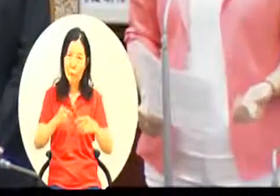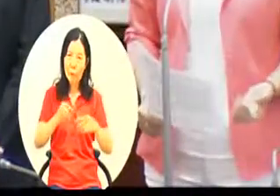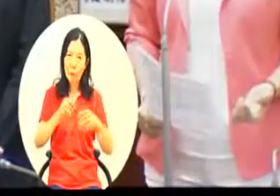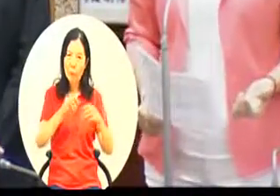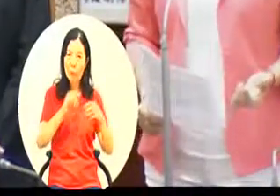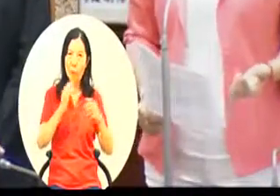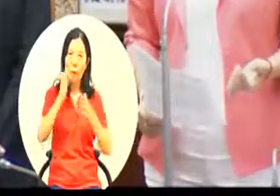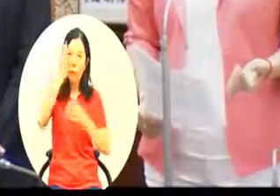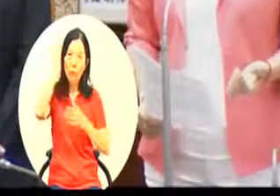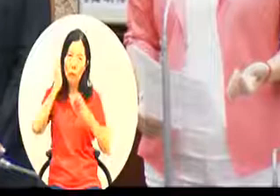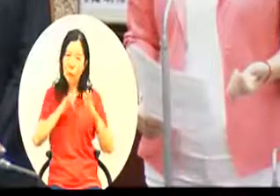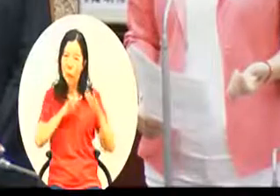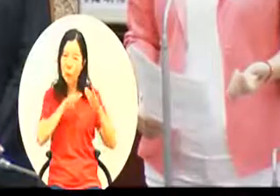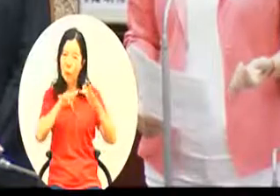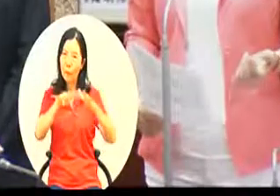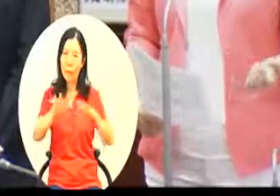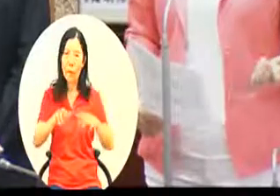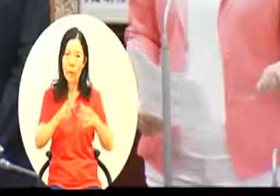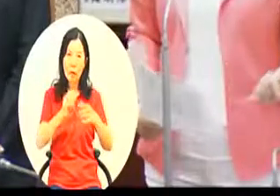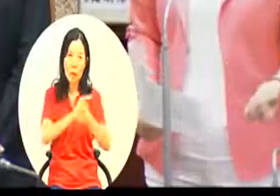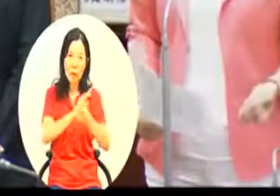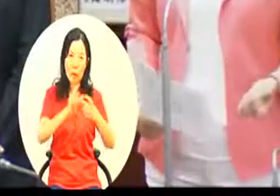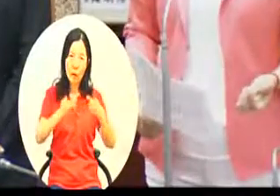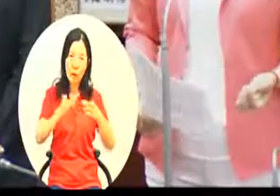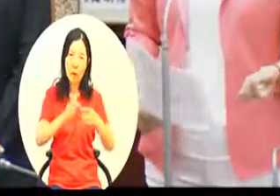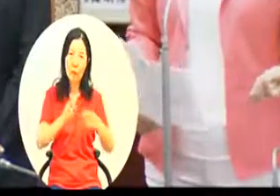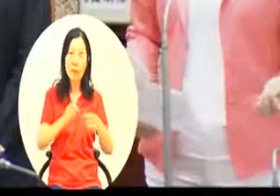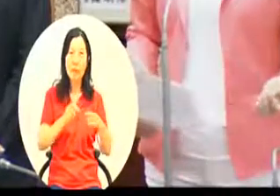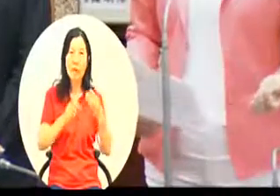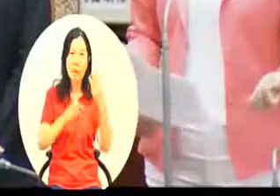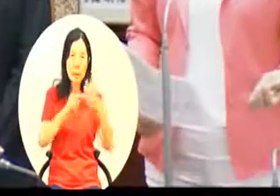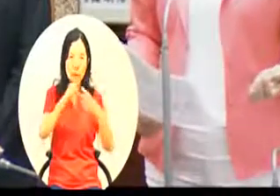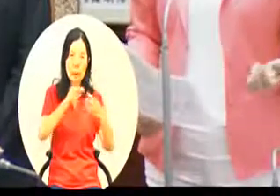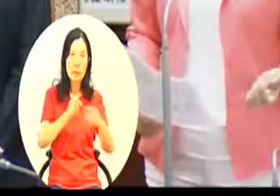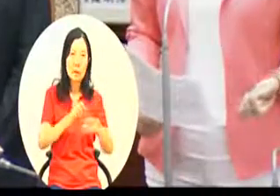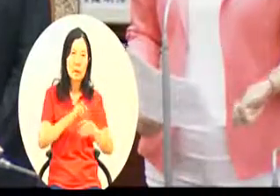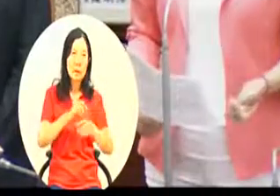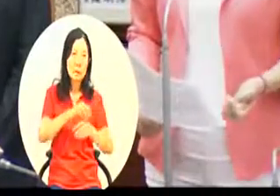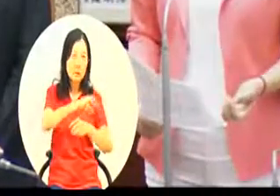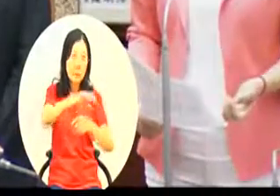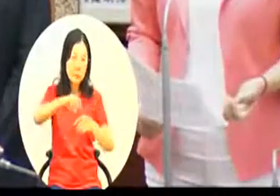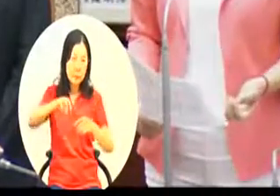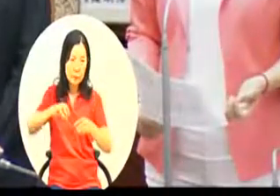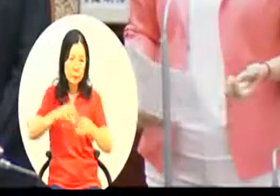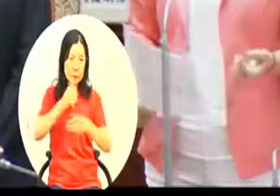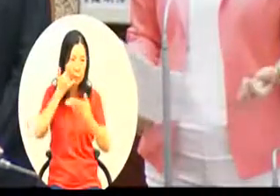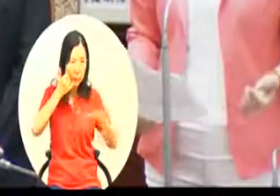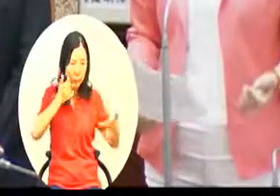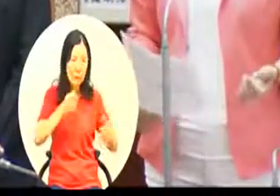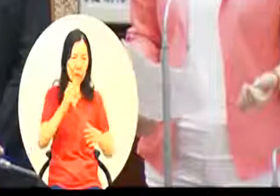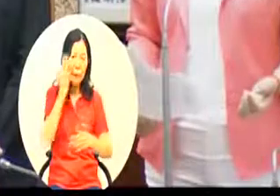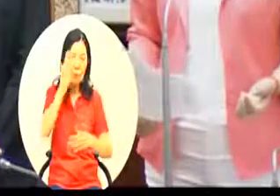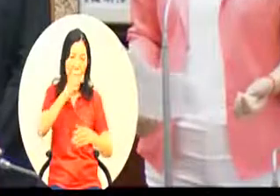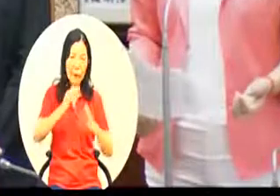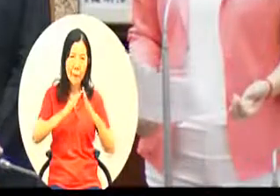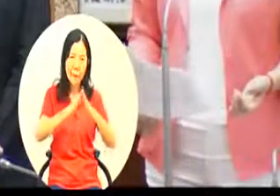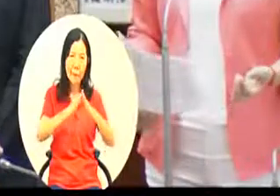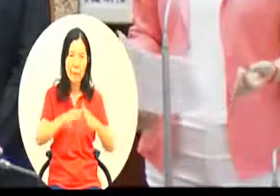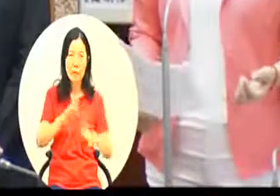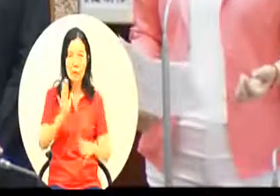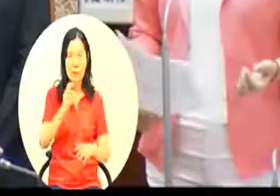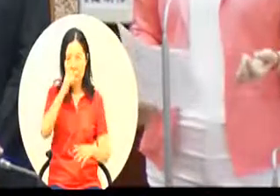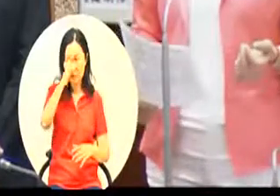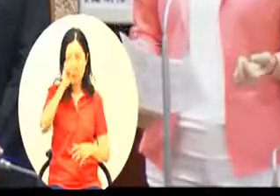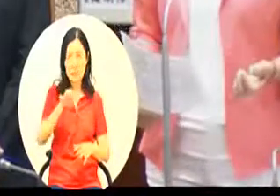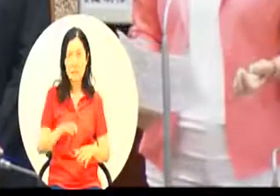的观光客。那林园呢是一个山和海环绕的一个很美丽的城市。我一直不希望说本